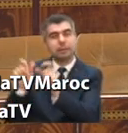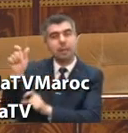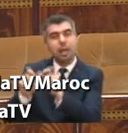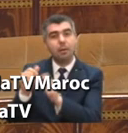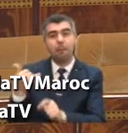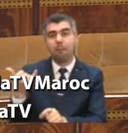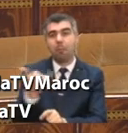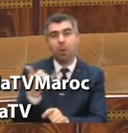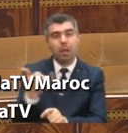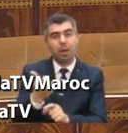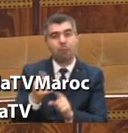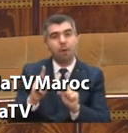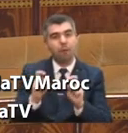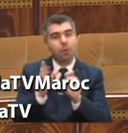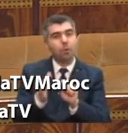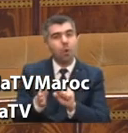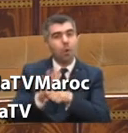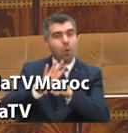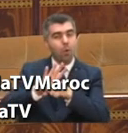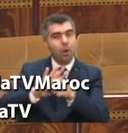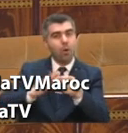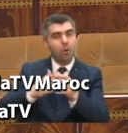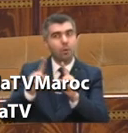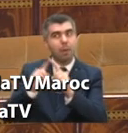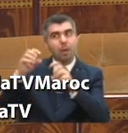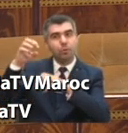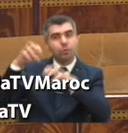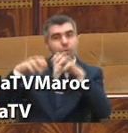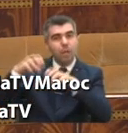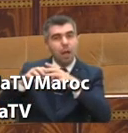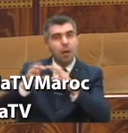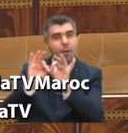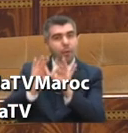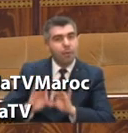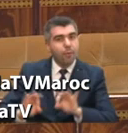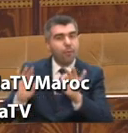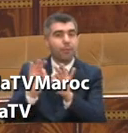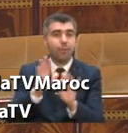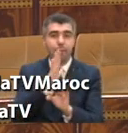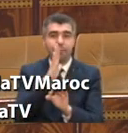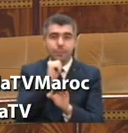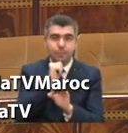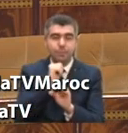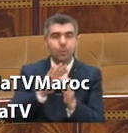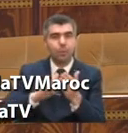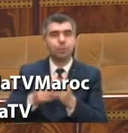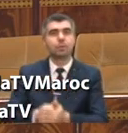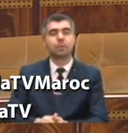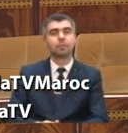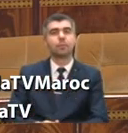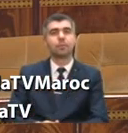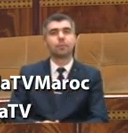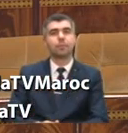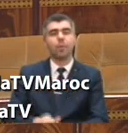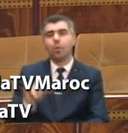لتجاوز تداعيات جائحة كورونا وأثار الجفاف على الاقتصاد الوطني والحياة الاجتماعية والتخفيف من أزمة البطالة؟ أي